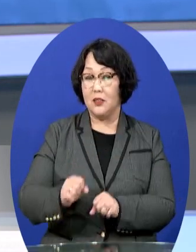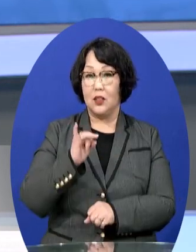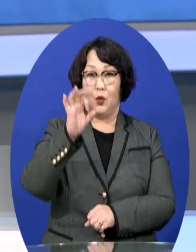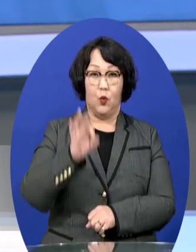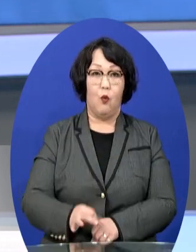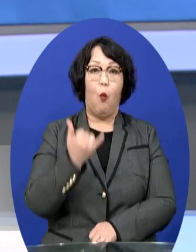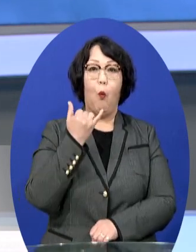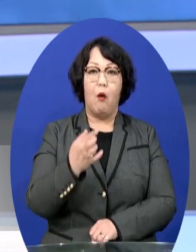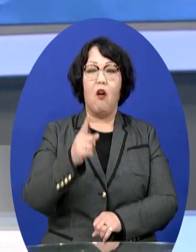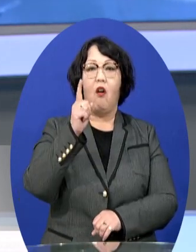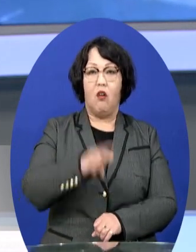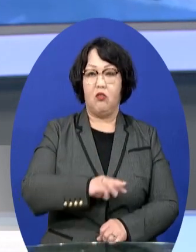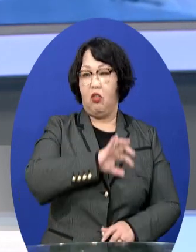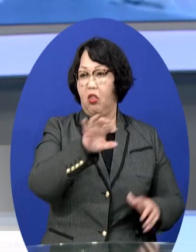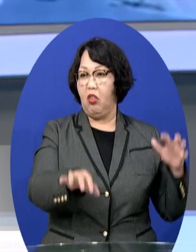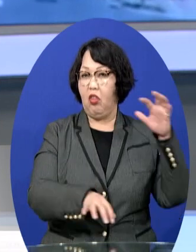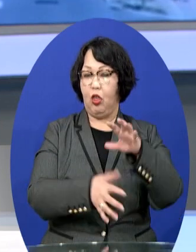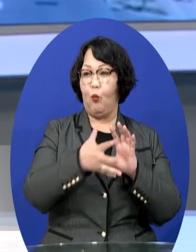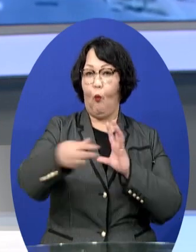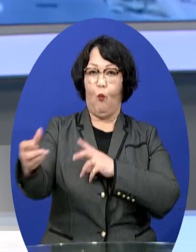нь Улаанбаатар хотоос зөөвөрлөгдөж байна.